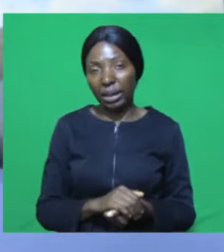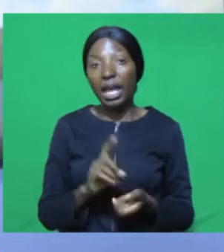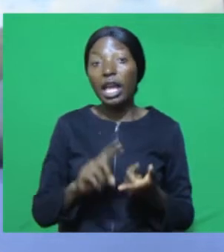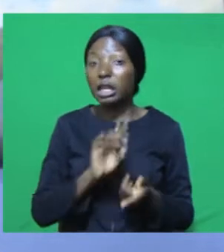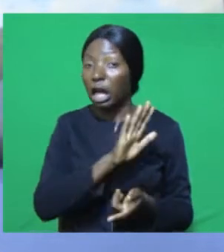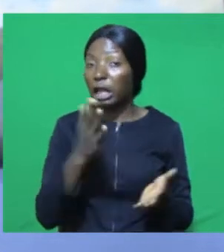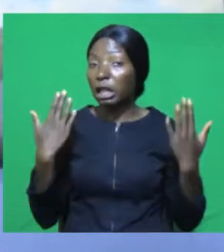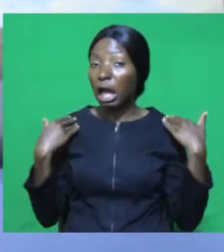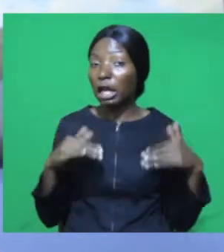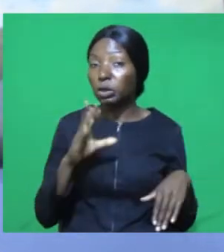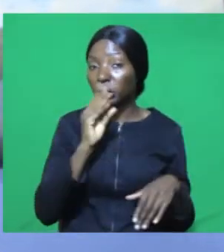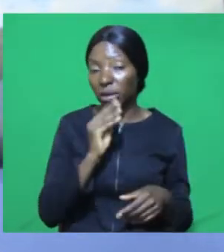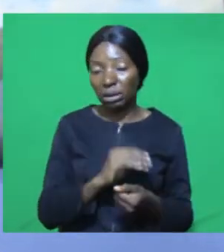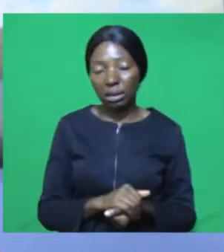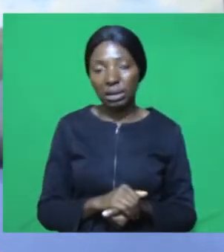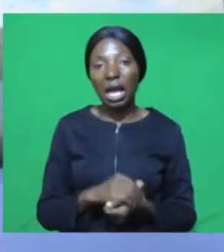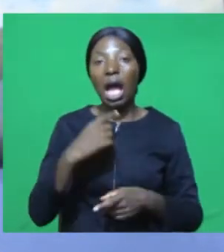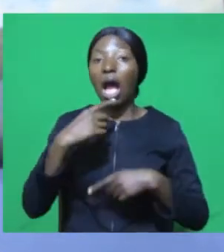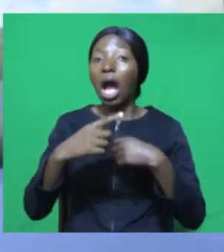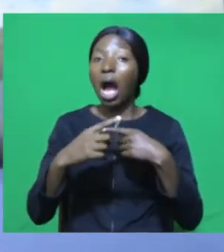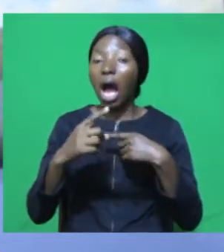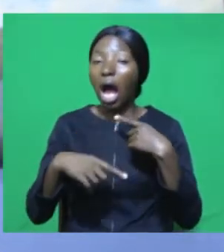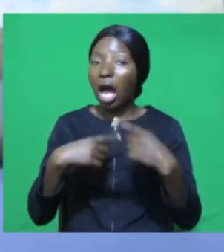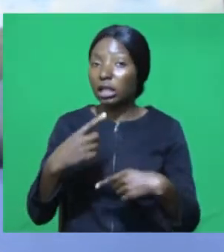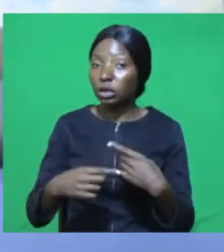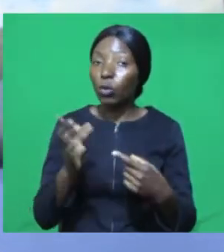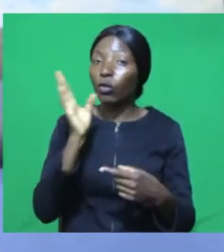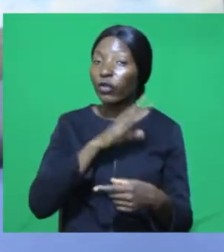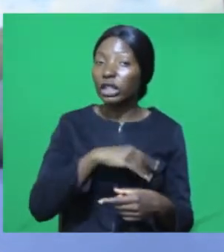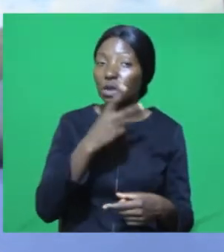zvanzi nemumwe manje akapindura kusvi panoperera